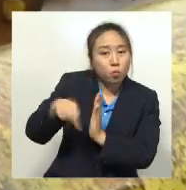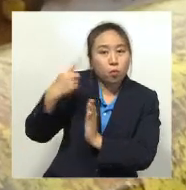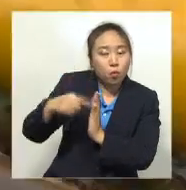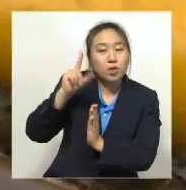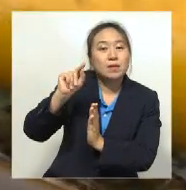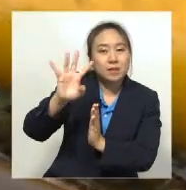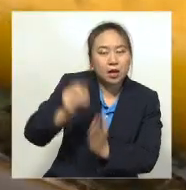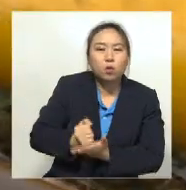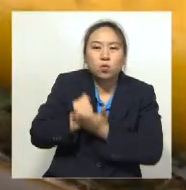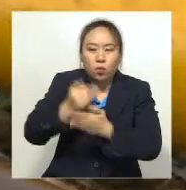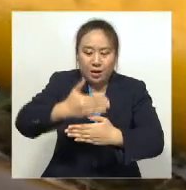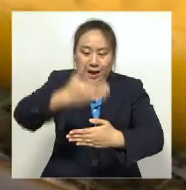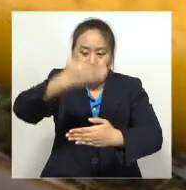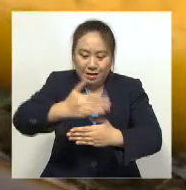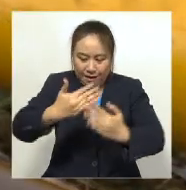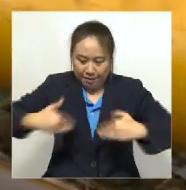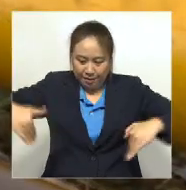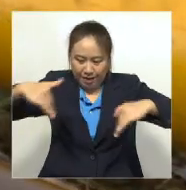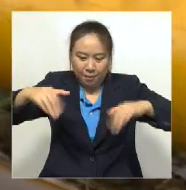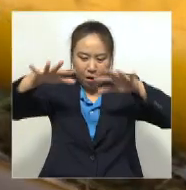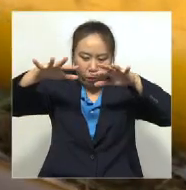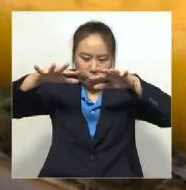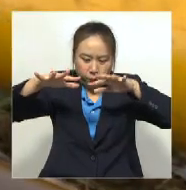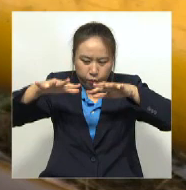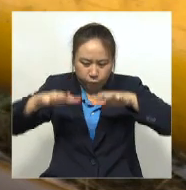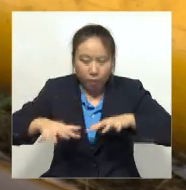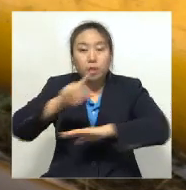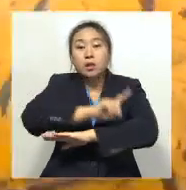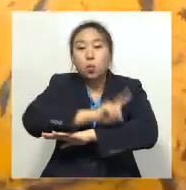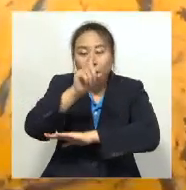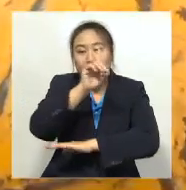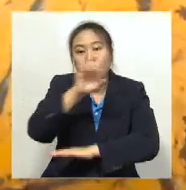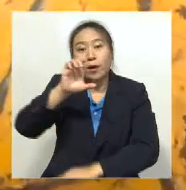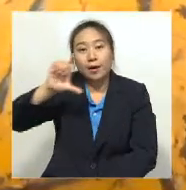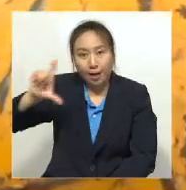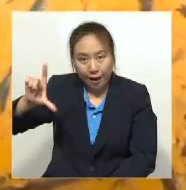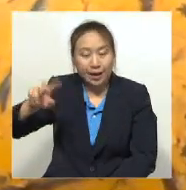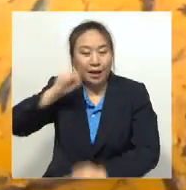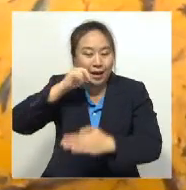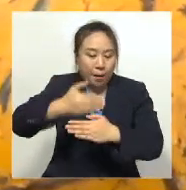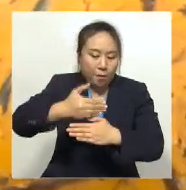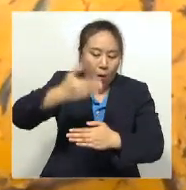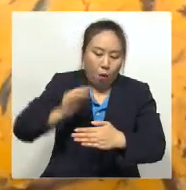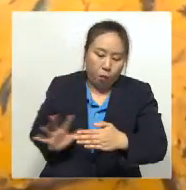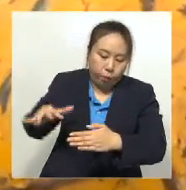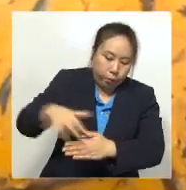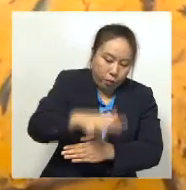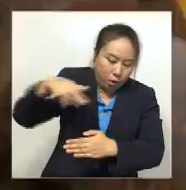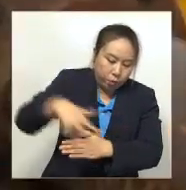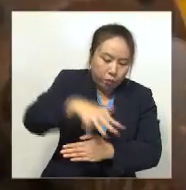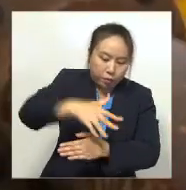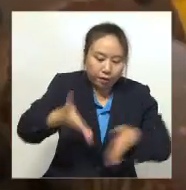บายน้ำออกจากเขื่อนให้ได้ประมาณวันละ100ล้านลูกบาศก์เมตรและน้ำที่ถูกระบายออกมาก็จะถูกปล่อยไปยังแม่น้ำเ